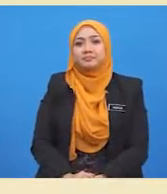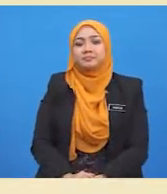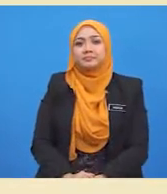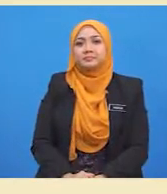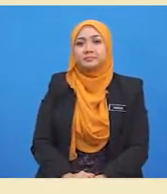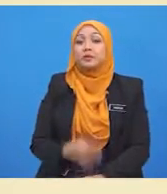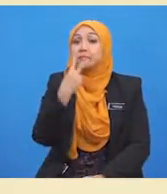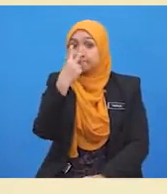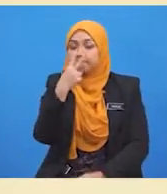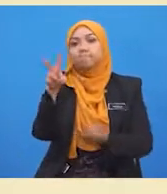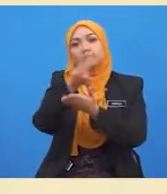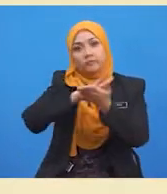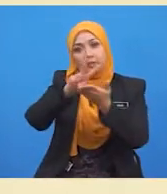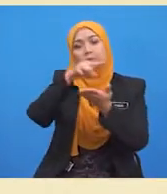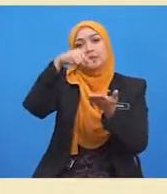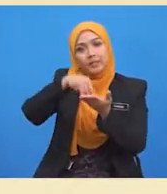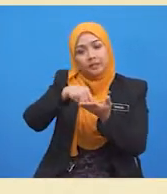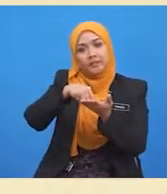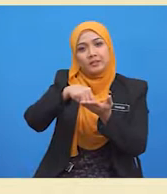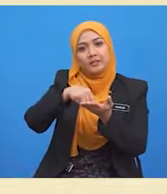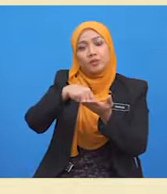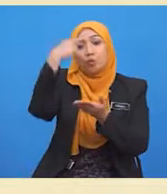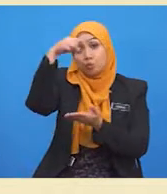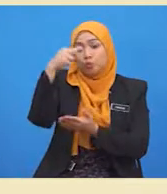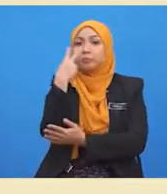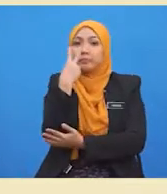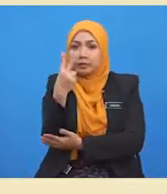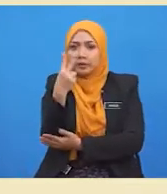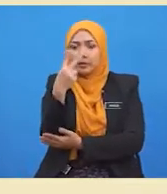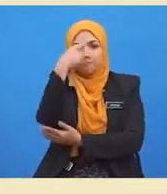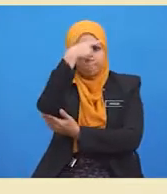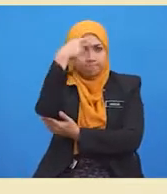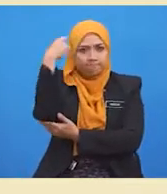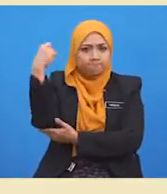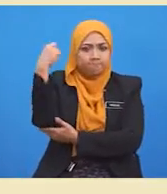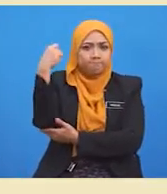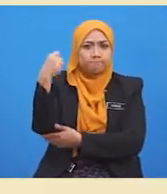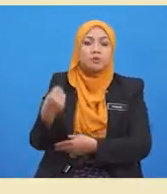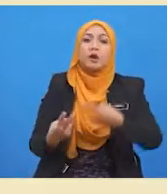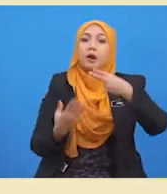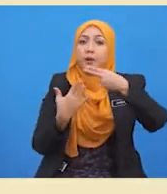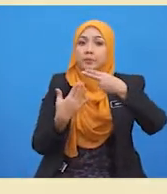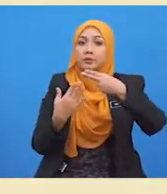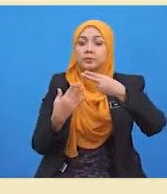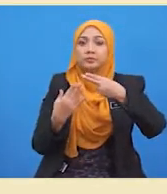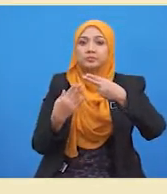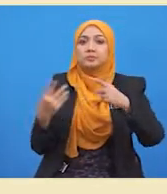tonton video ini bulat untuk melihat kesan HB terhadap cast